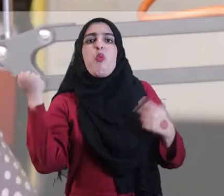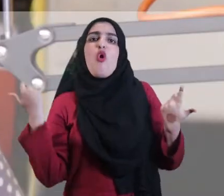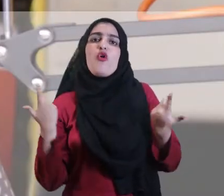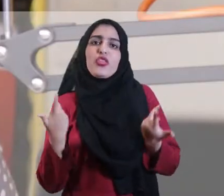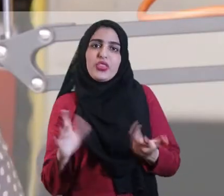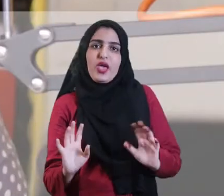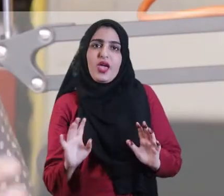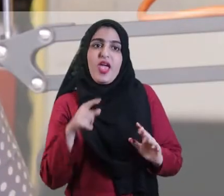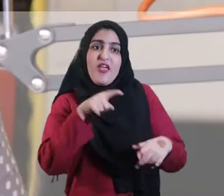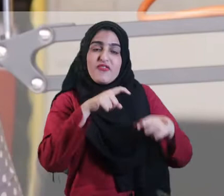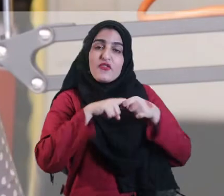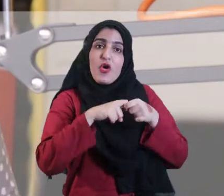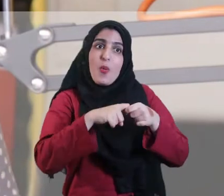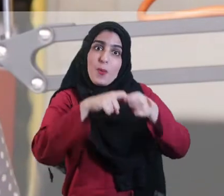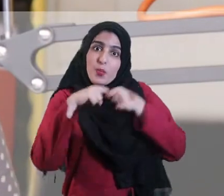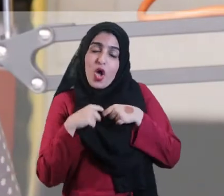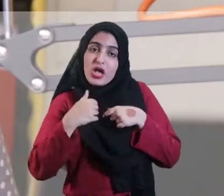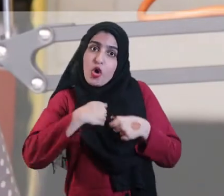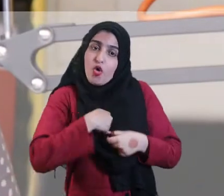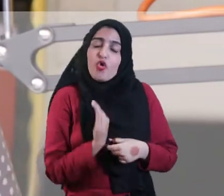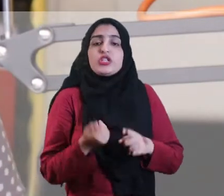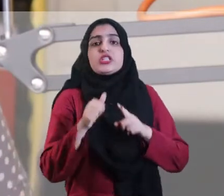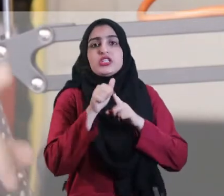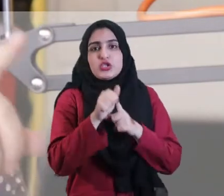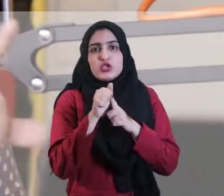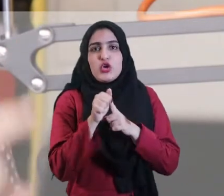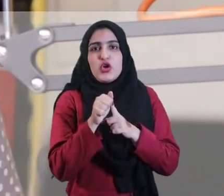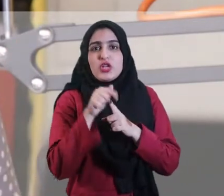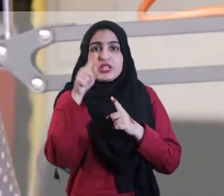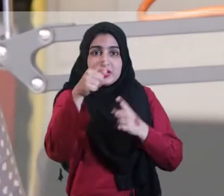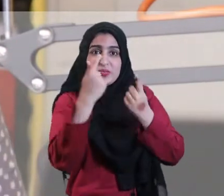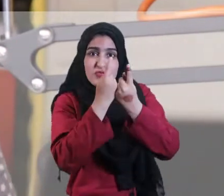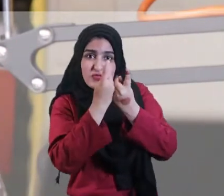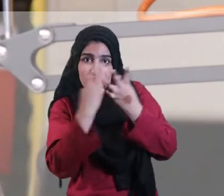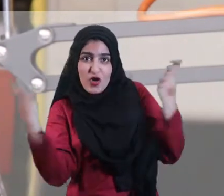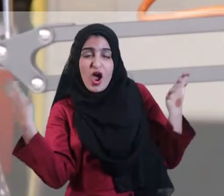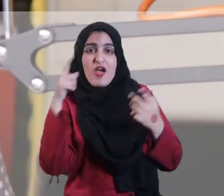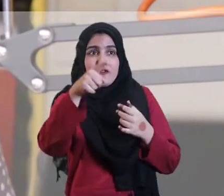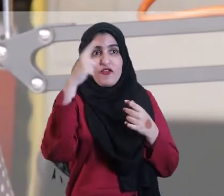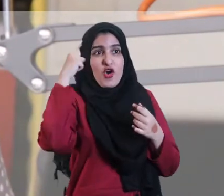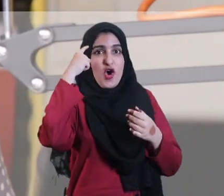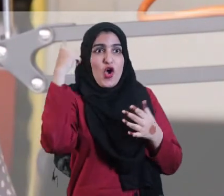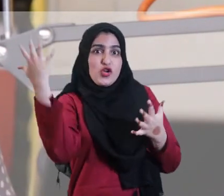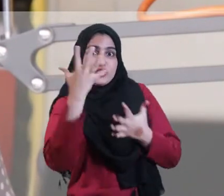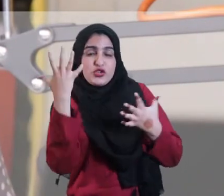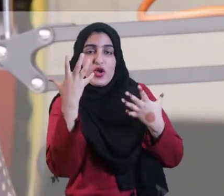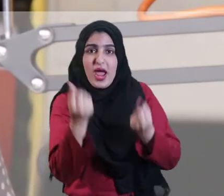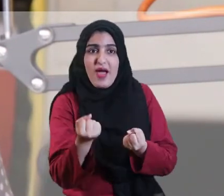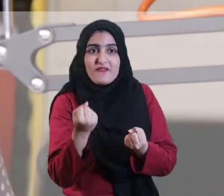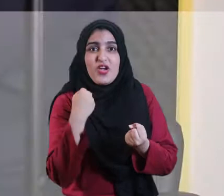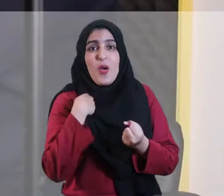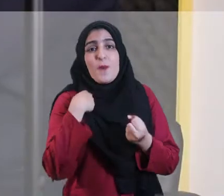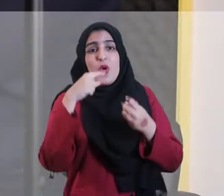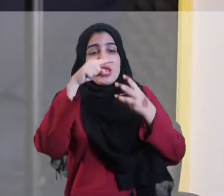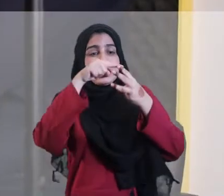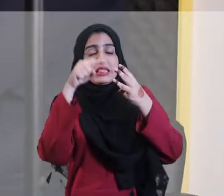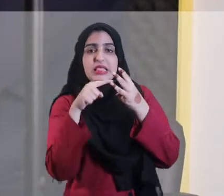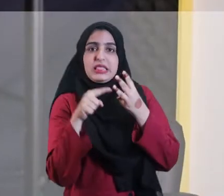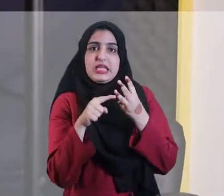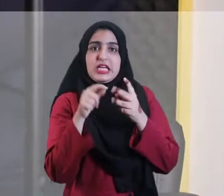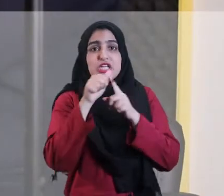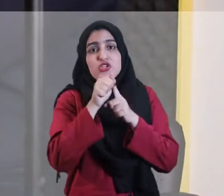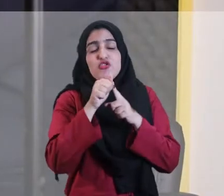स्टेज पर इसे लाइक व क्वेश्चन भी मास्किंग है उस आईएफ यू हैव अ लॉट ऑफ कर मां स्टोरीज एंड आई वांट टू सी द टॉप